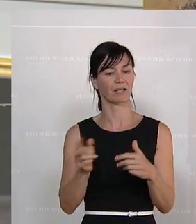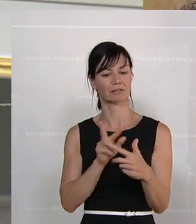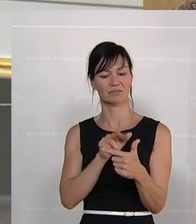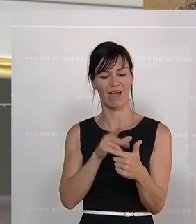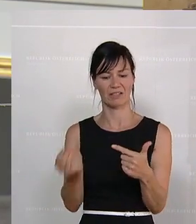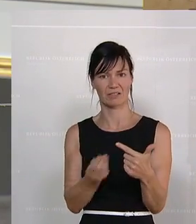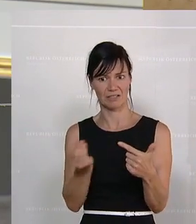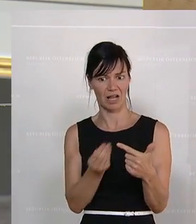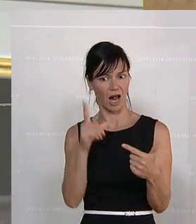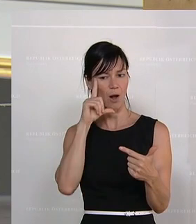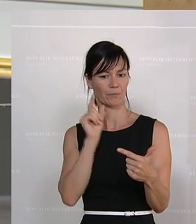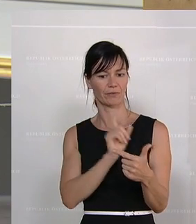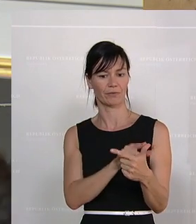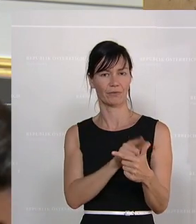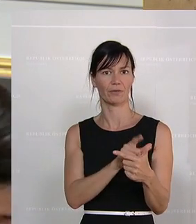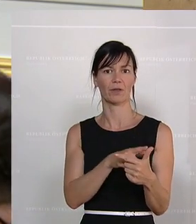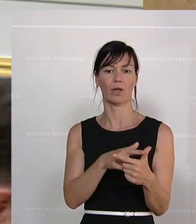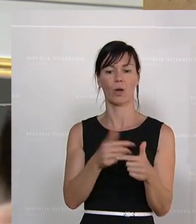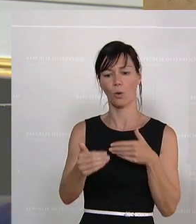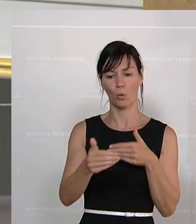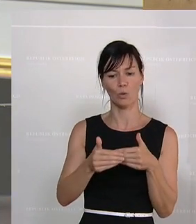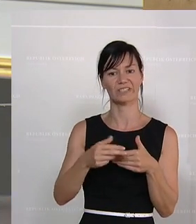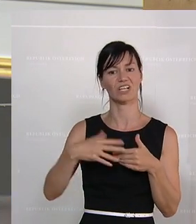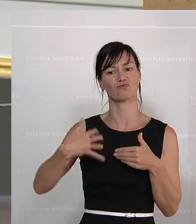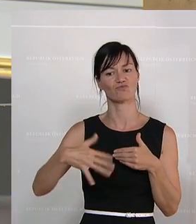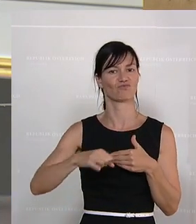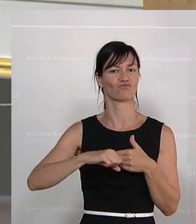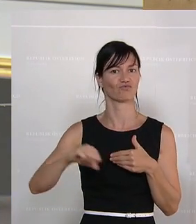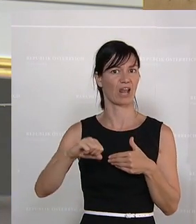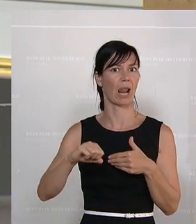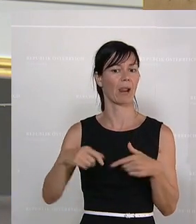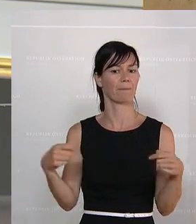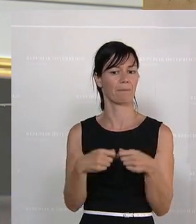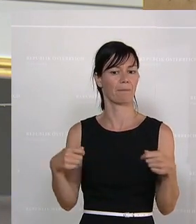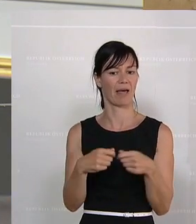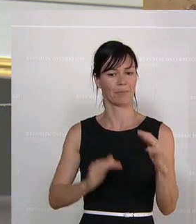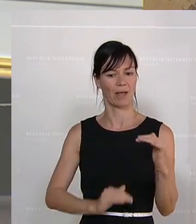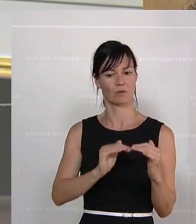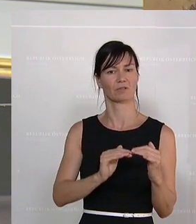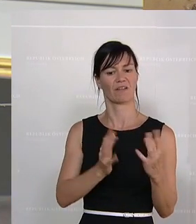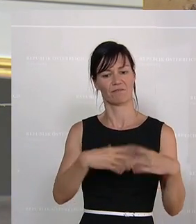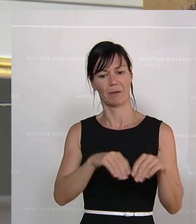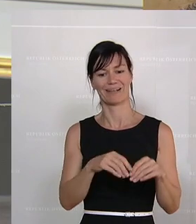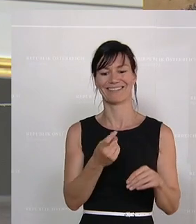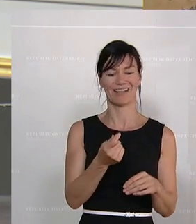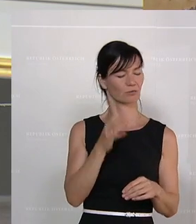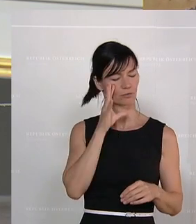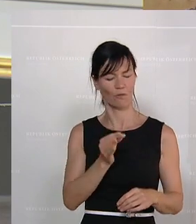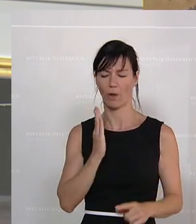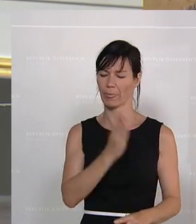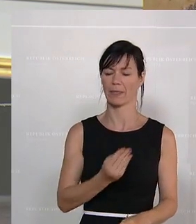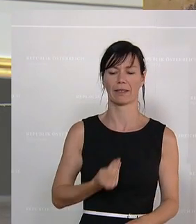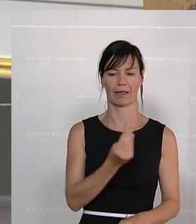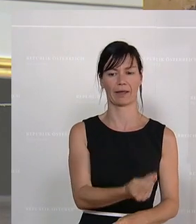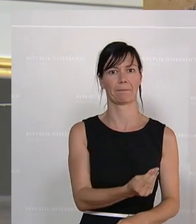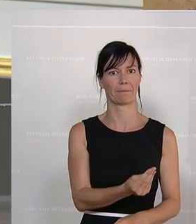geht es um kurzfristige und ganze rasche entlastungsmaßnahmen für familien mit geld das unmittelbar bei den familien ankommt